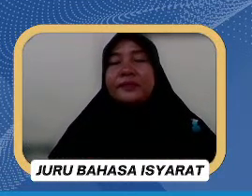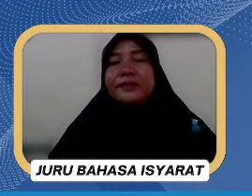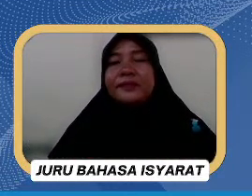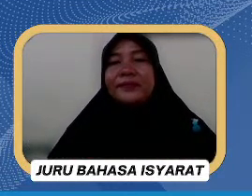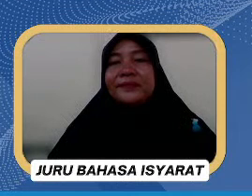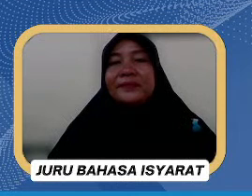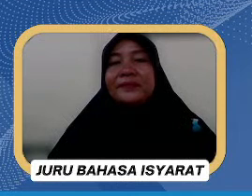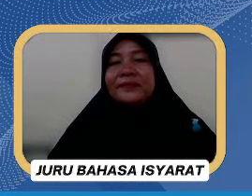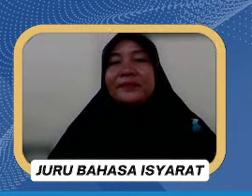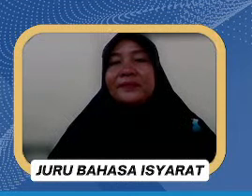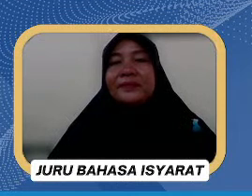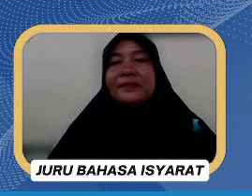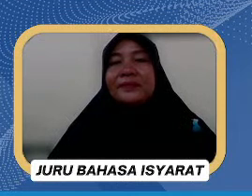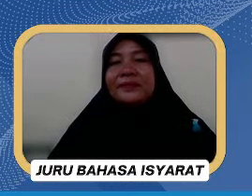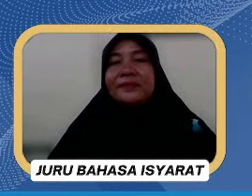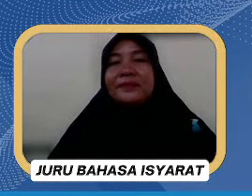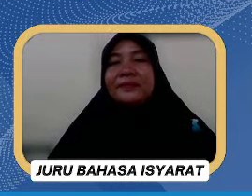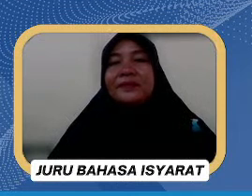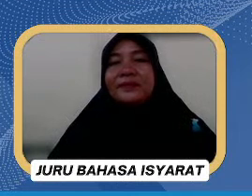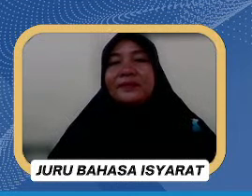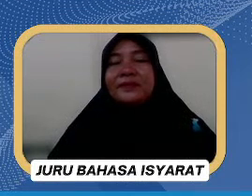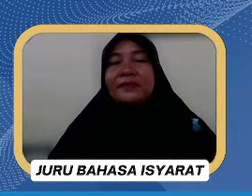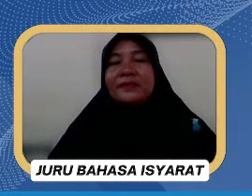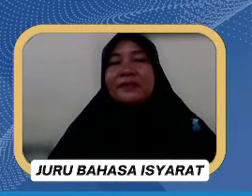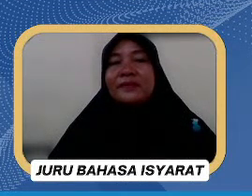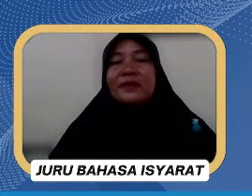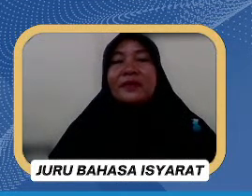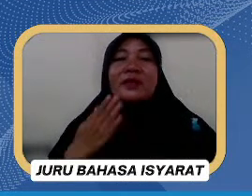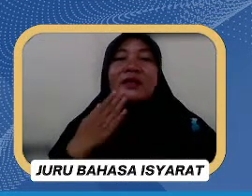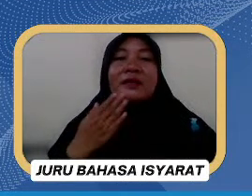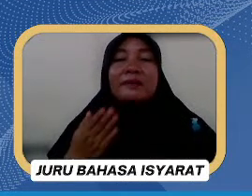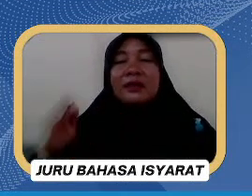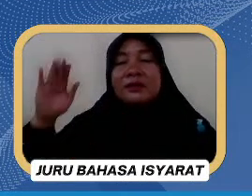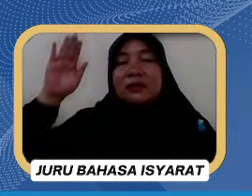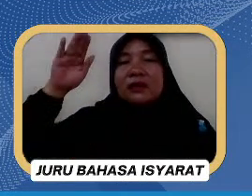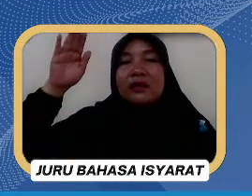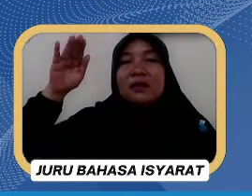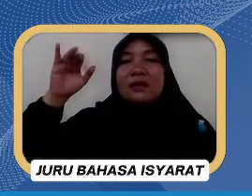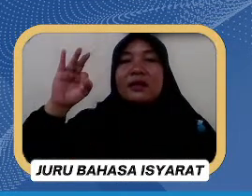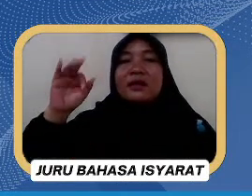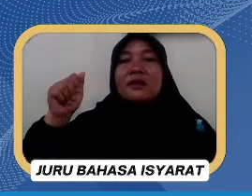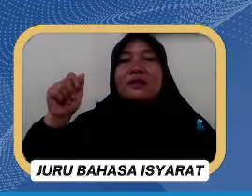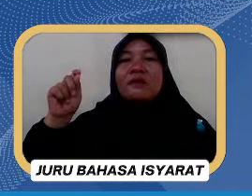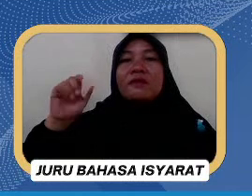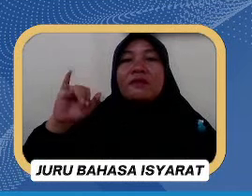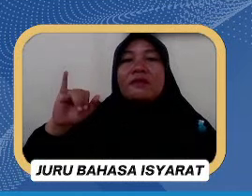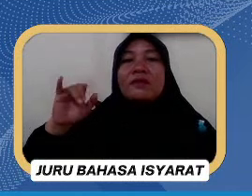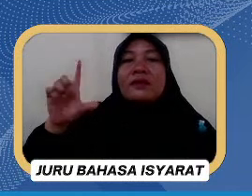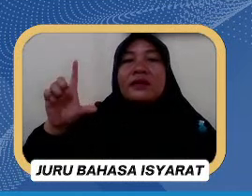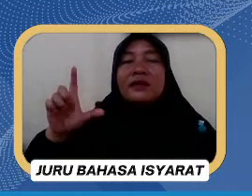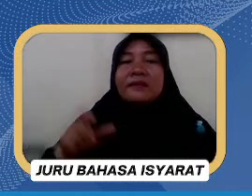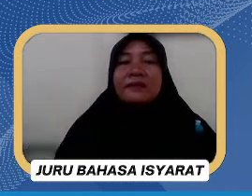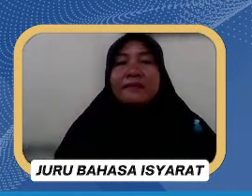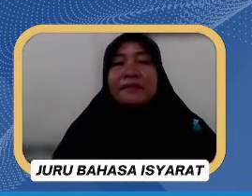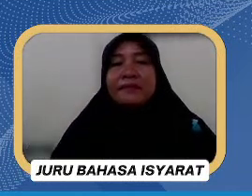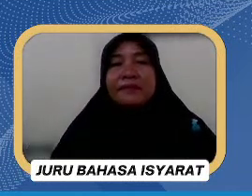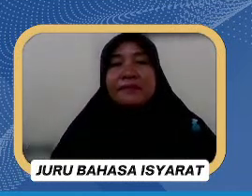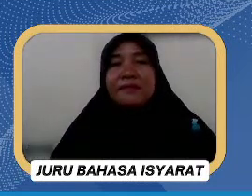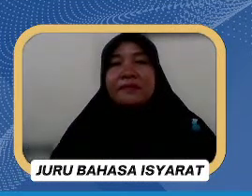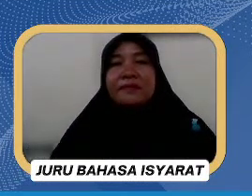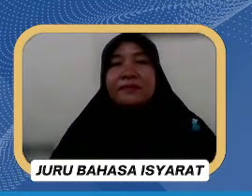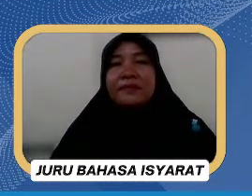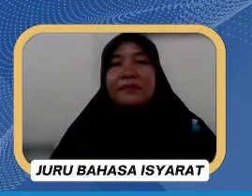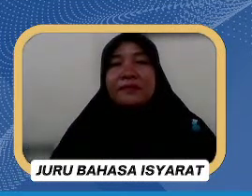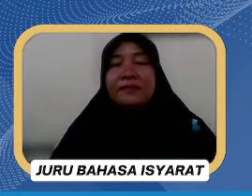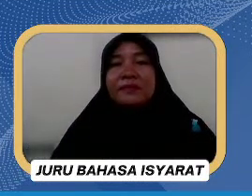Baik. Ya benar banget Mbak Dini. Baik, terima kasih banyak Kak Fadil. Ada lagi yang ingin disampaikan untuk teman-teman semua untuk yang terakhir? Iya,